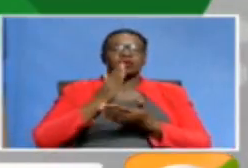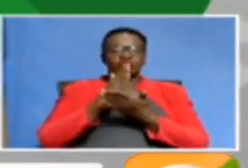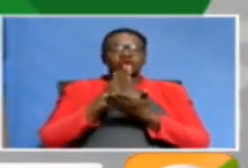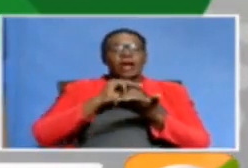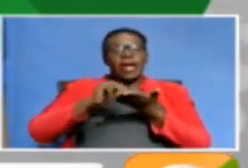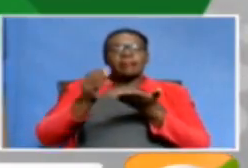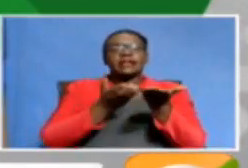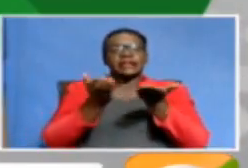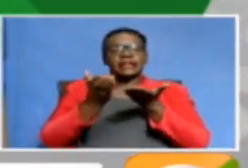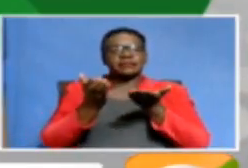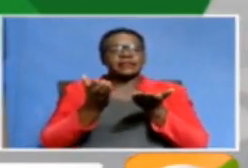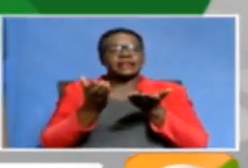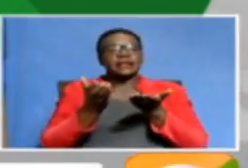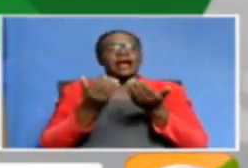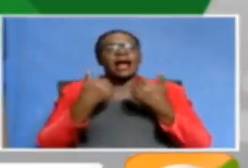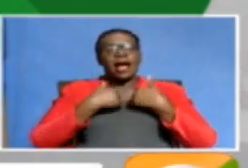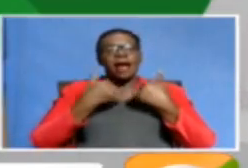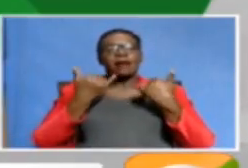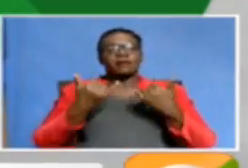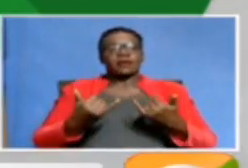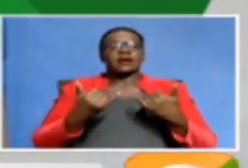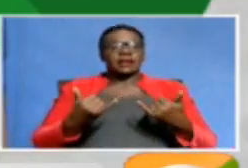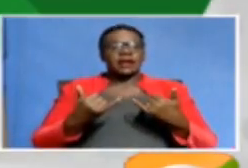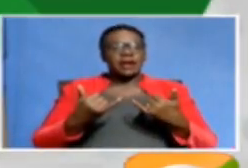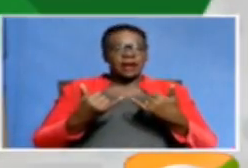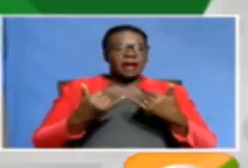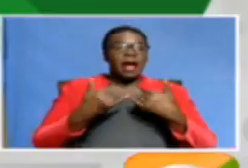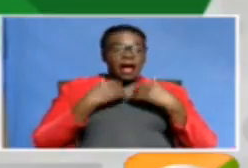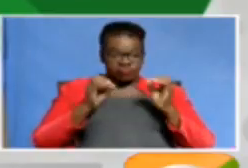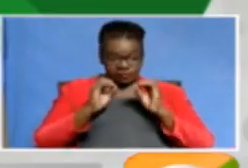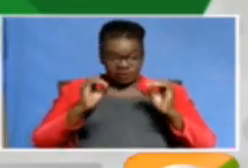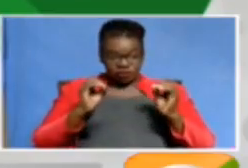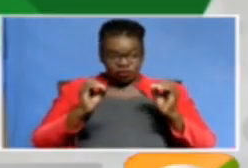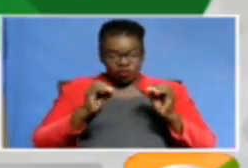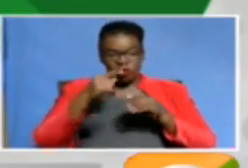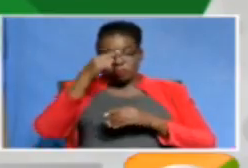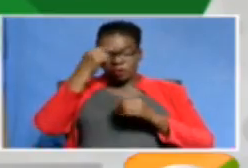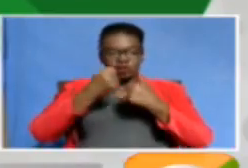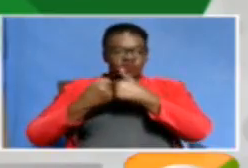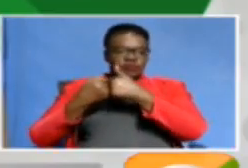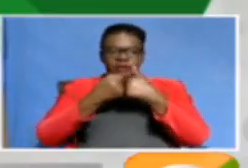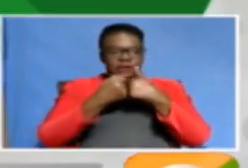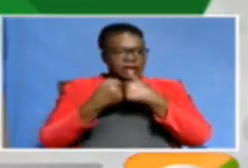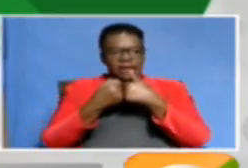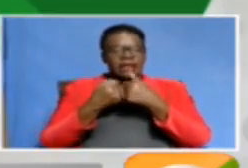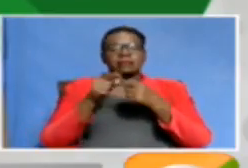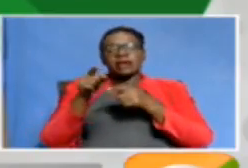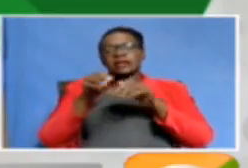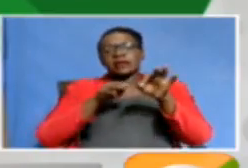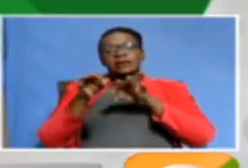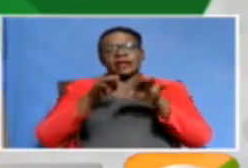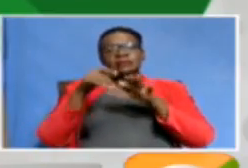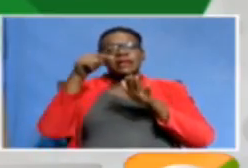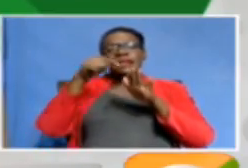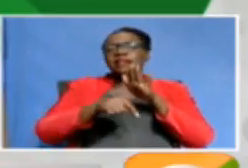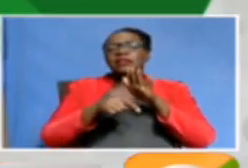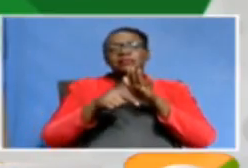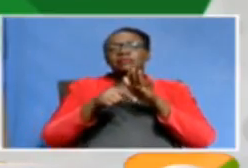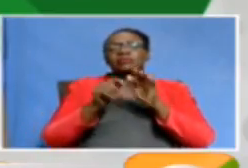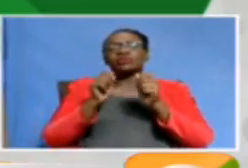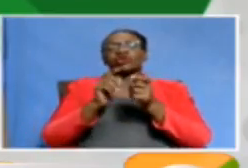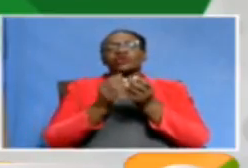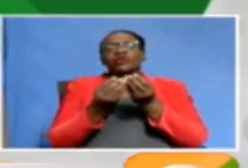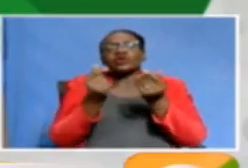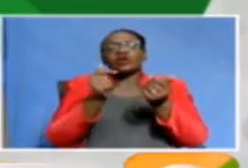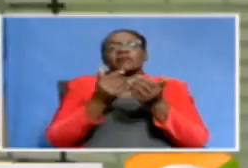M-Pesa zipo kwa sasa kufuatia matatizo ya kimitambo." Safaricom haikuwa na la ziada kando na kueleza kuwa matatizo yangerekebishwa baada ya